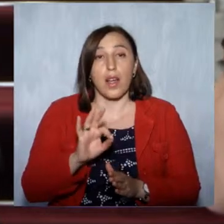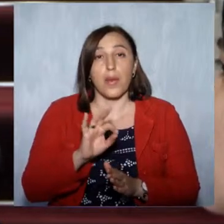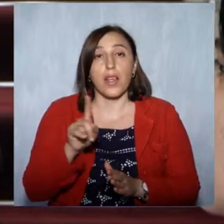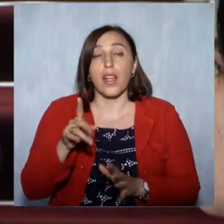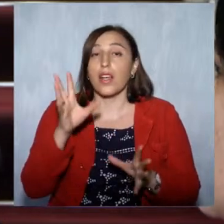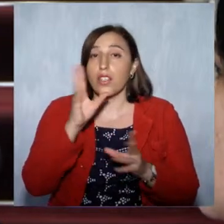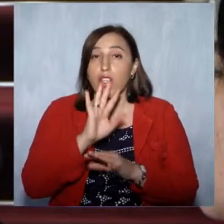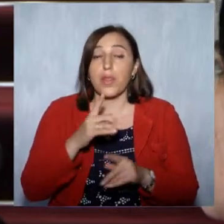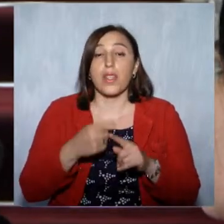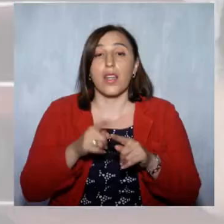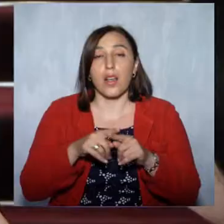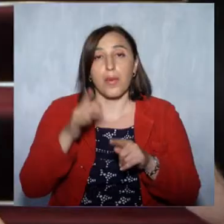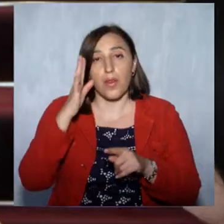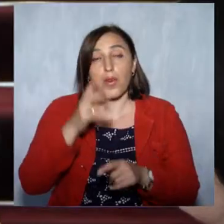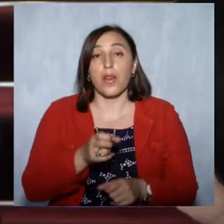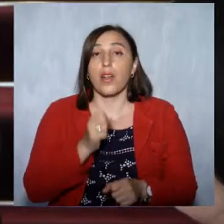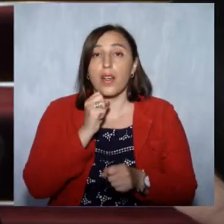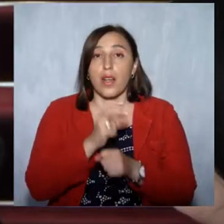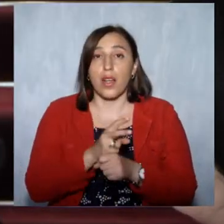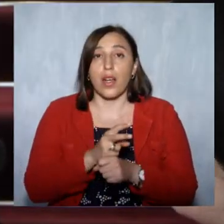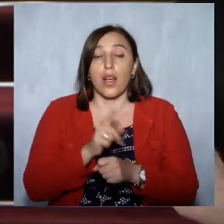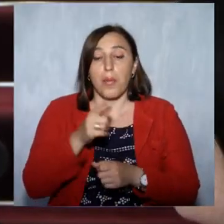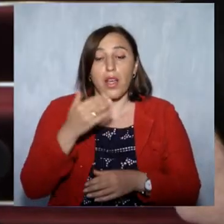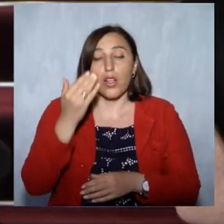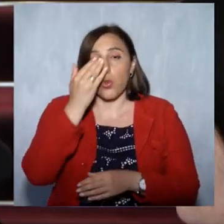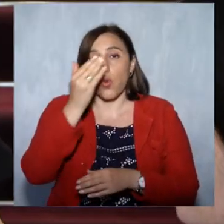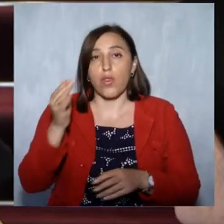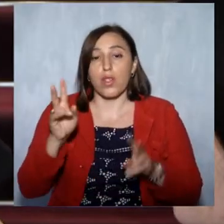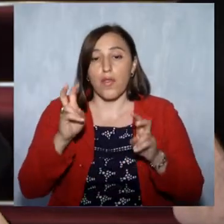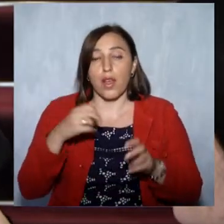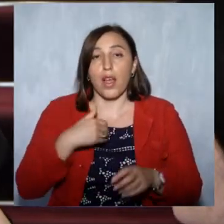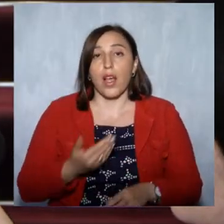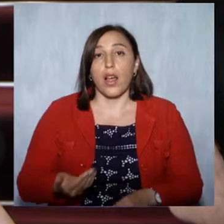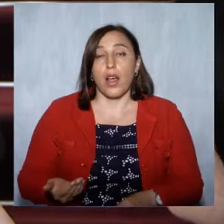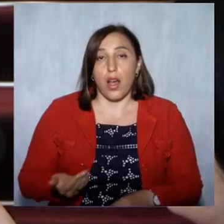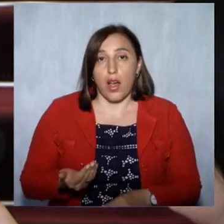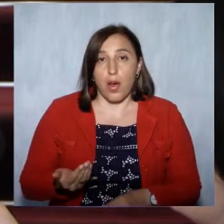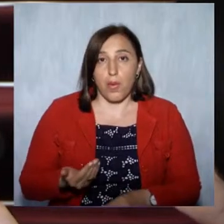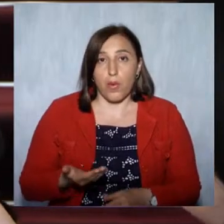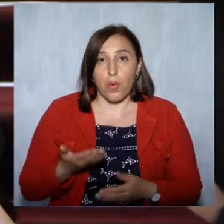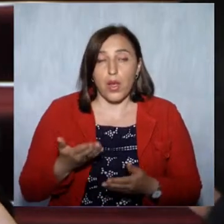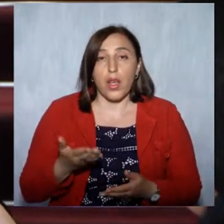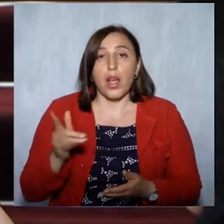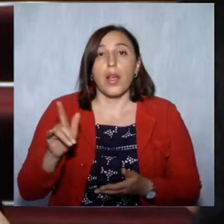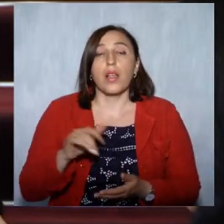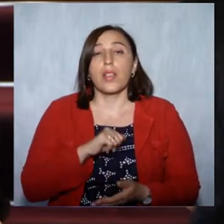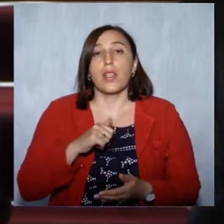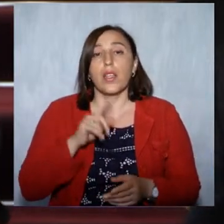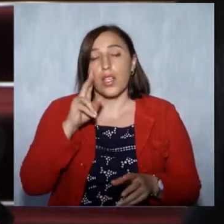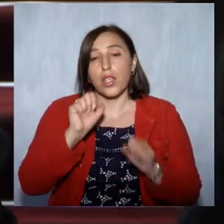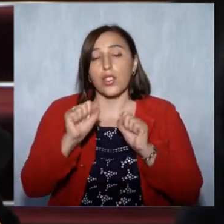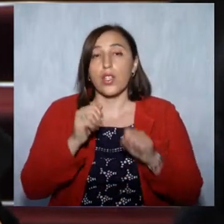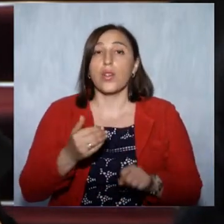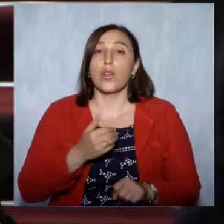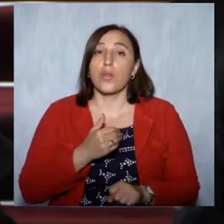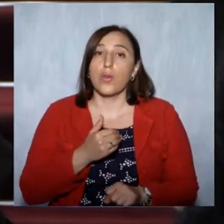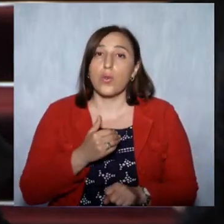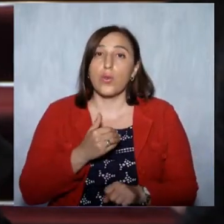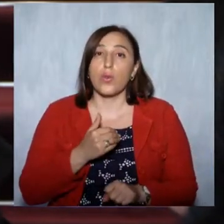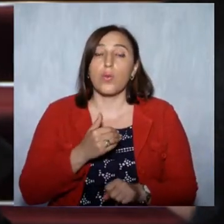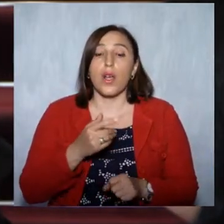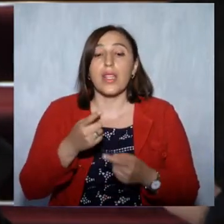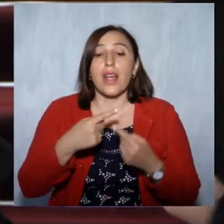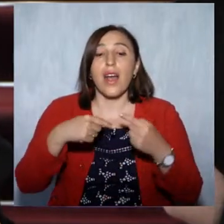միջոցով են փորձում հեռացնել պարոն Փարսյանին։ Դեմոկրատական երկրում ենք ապրում, թե մի երկրում, որտեղ կենտրոնական իշխանությունն ուզում է, որ բոլոր համայնքներում